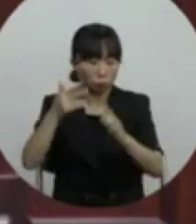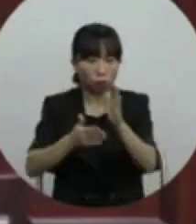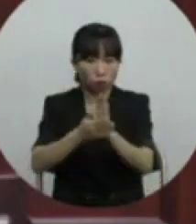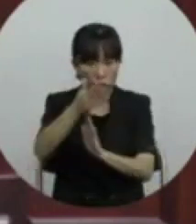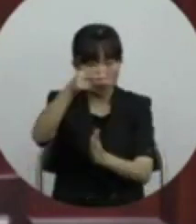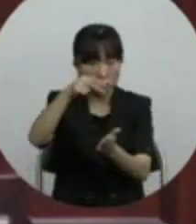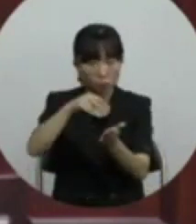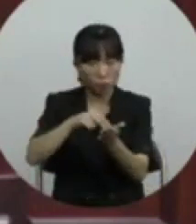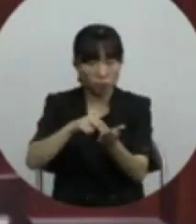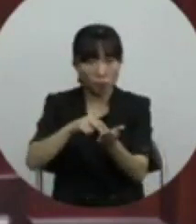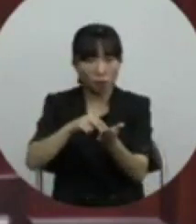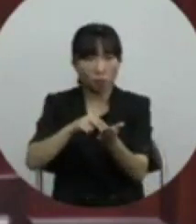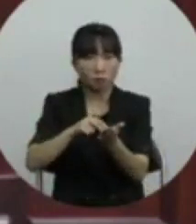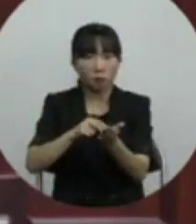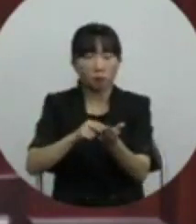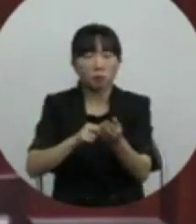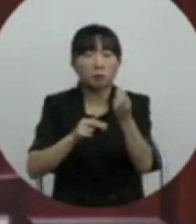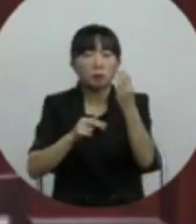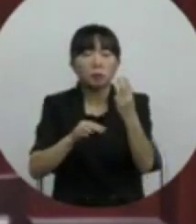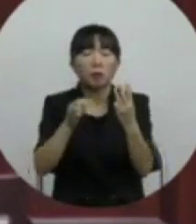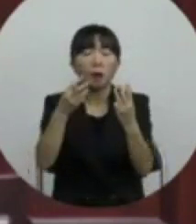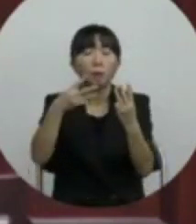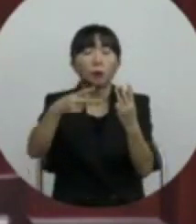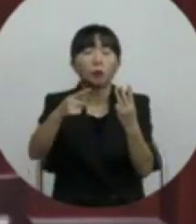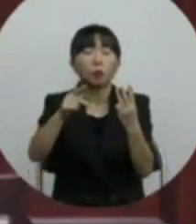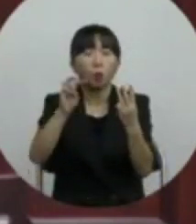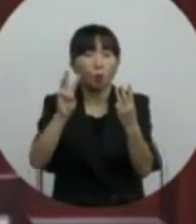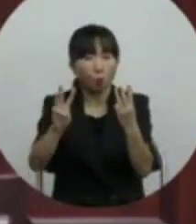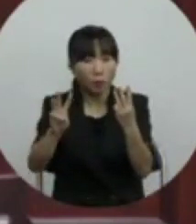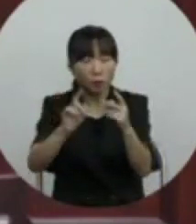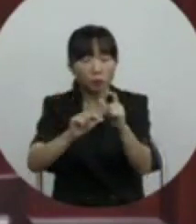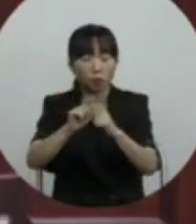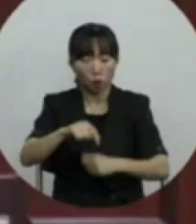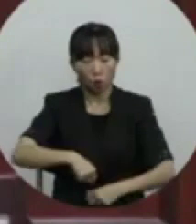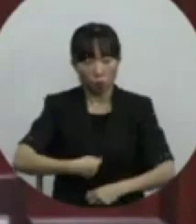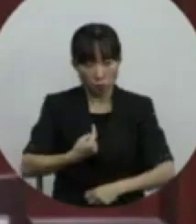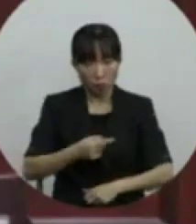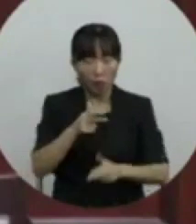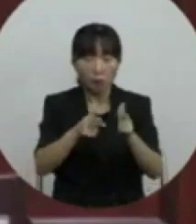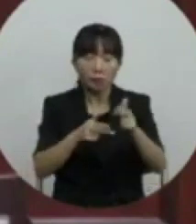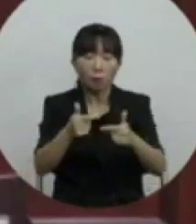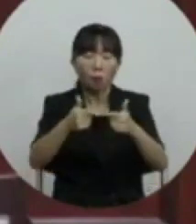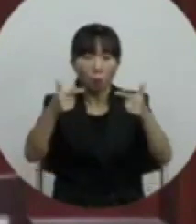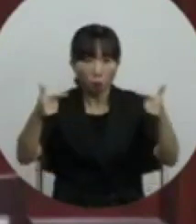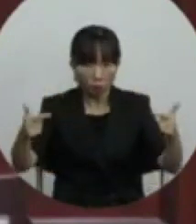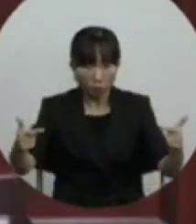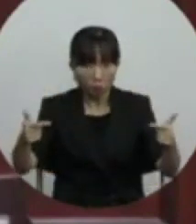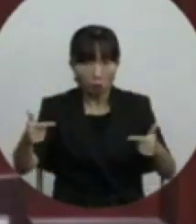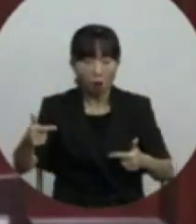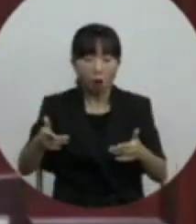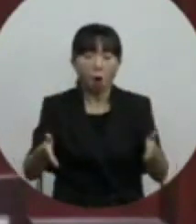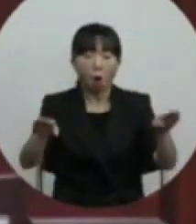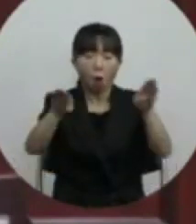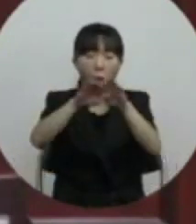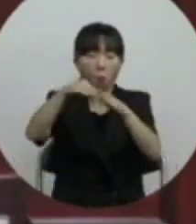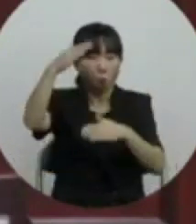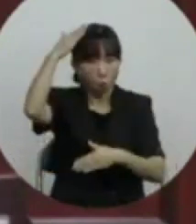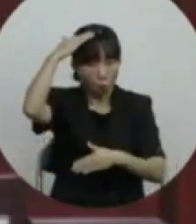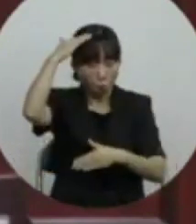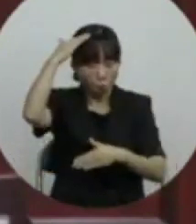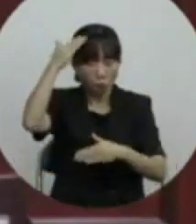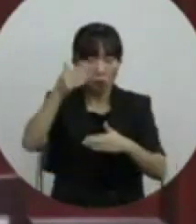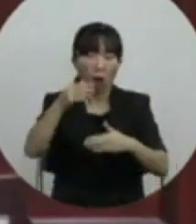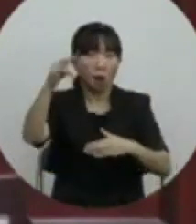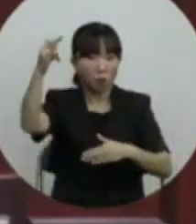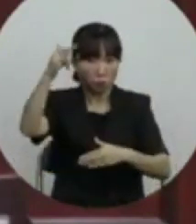태양광 사업 3kW 자가 소비용 사업의 확대, 공공부지 건물 옥상에 태양광 설치 등